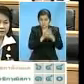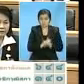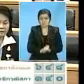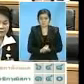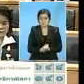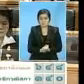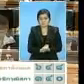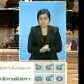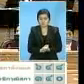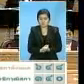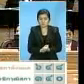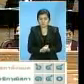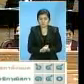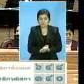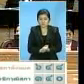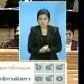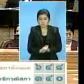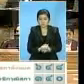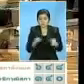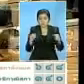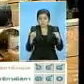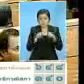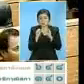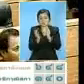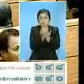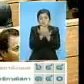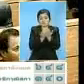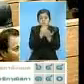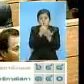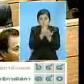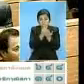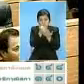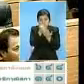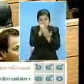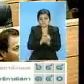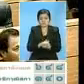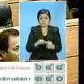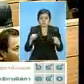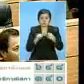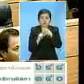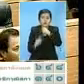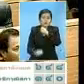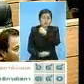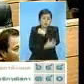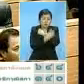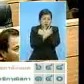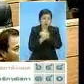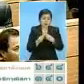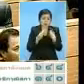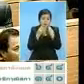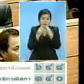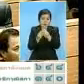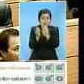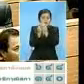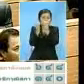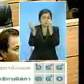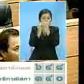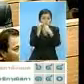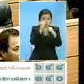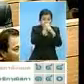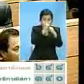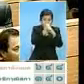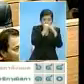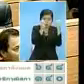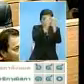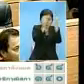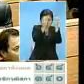234วรรค8วรรคที่2รองจุดสุดท้ายไปเปิดโอกาสให้องค์กรตามรัฐธรรมนูญออกกฎหมายลูกได้เองเ